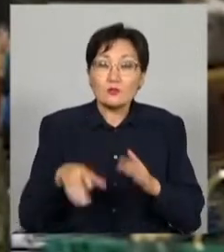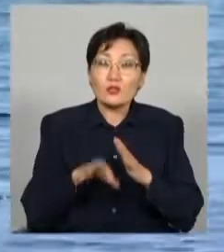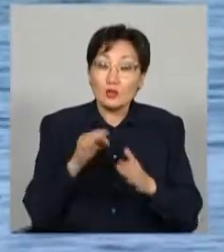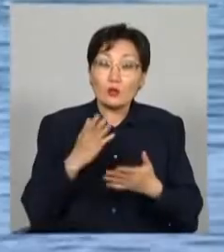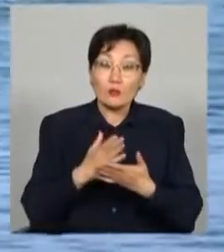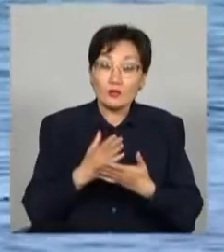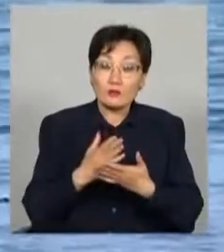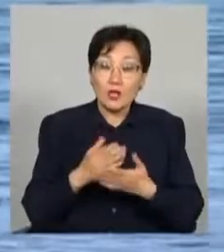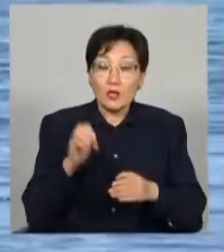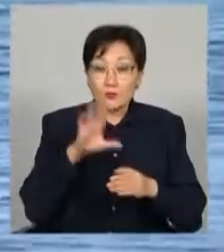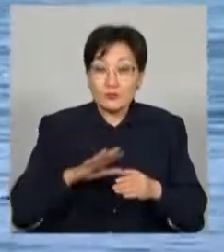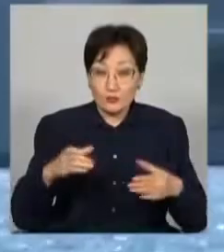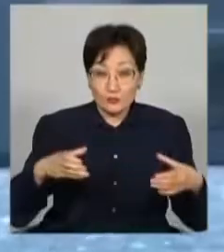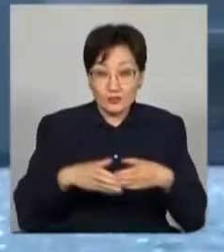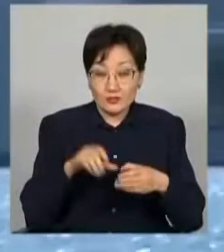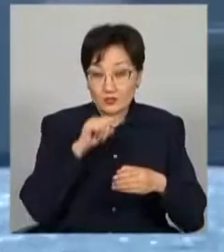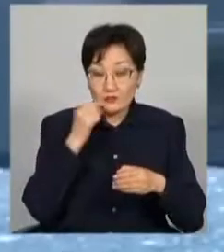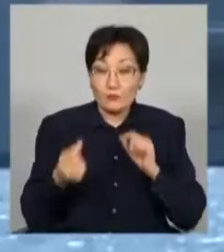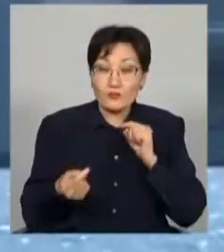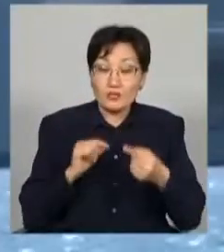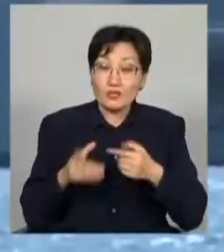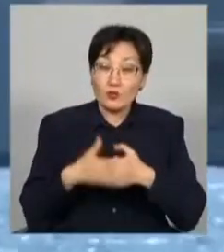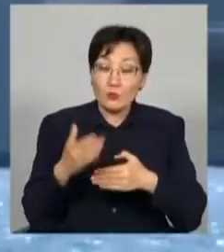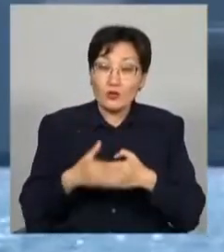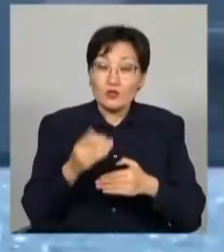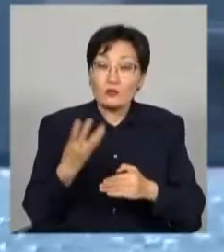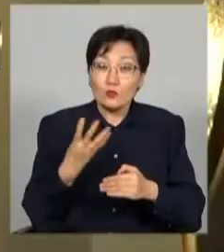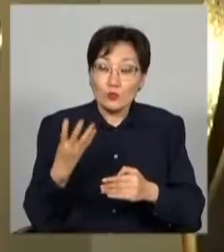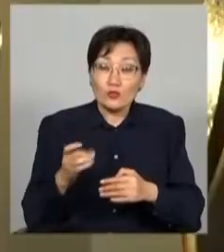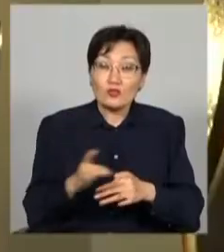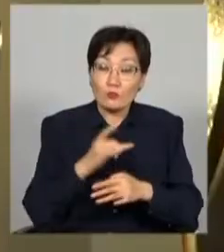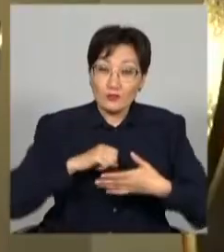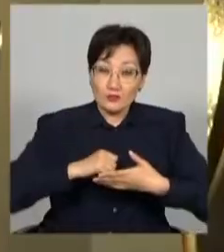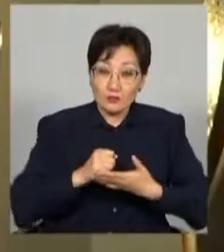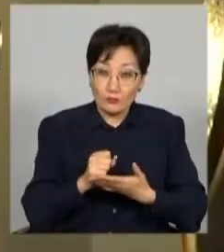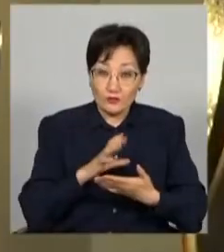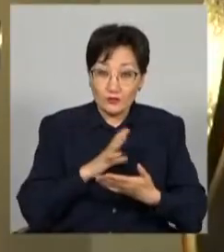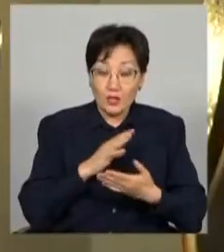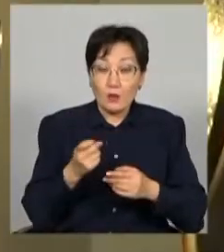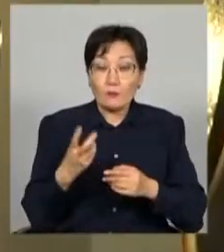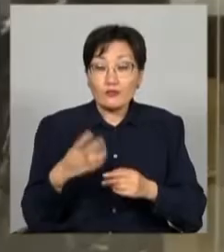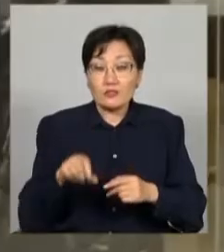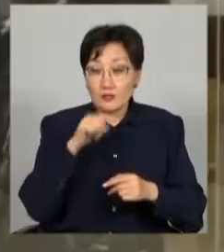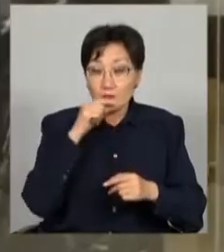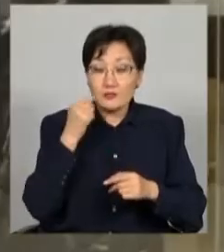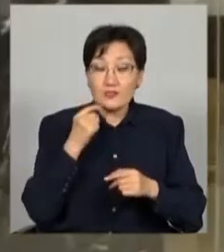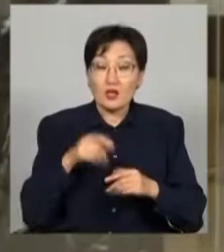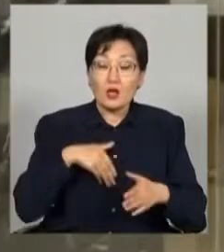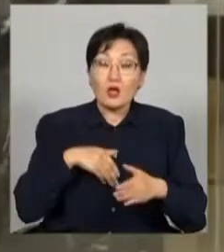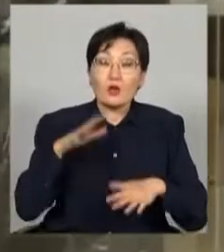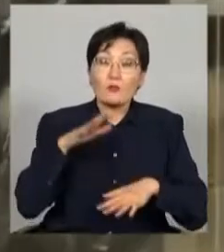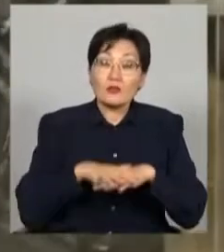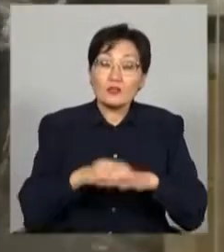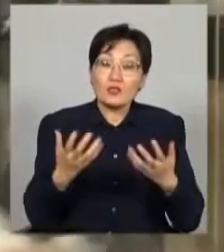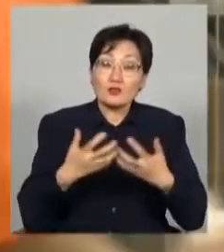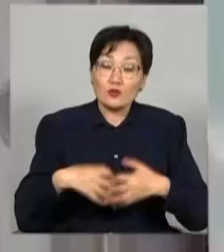бар. Ал Еуропалық одақ Ресейге қарсы санкциялардың 4-ші легін бекітті. Атап айтқанда бір қатар ресейліктің активтері